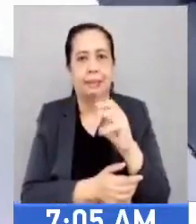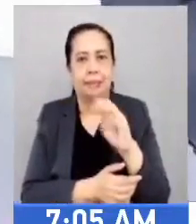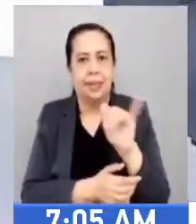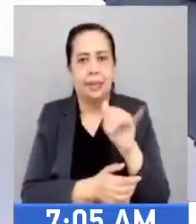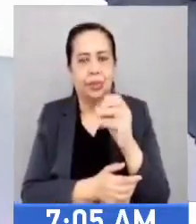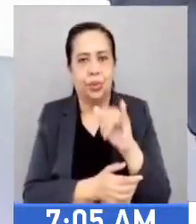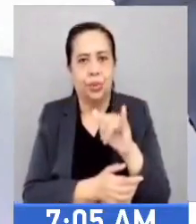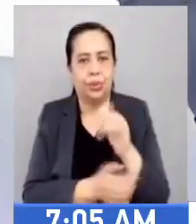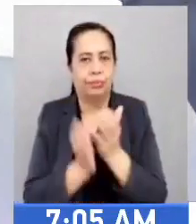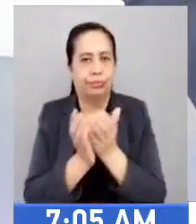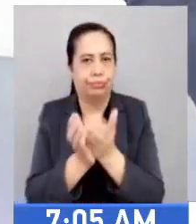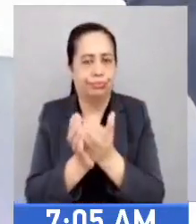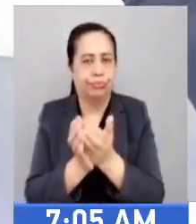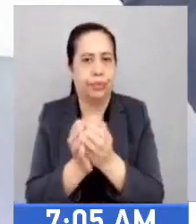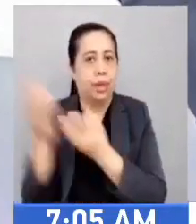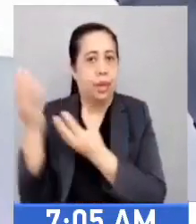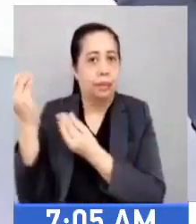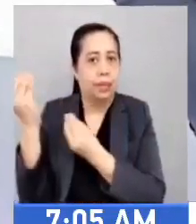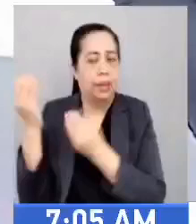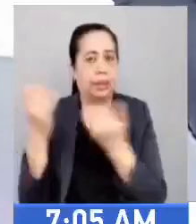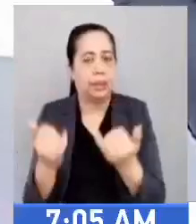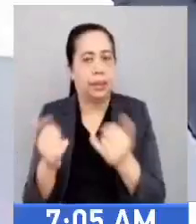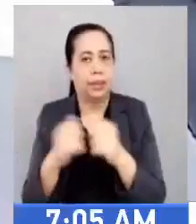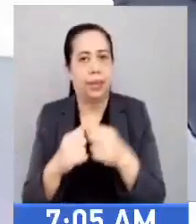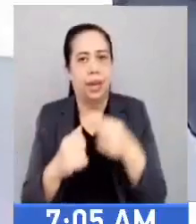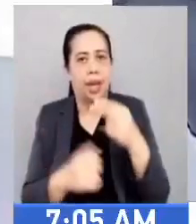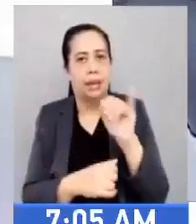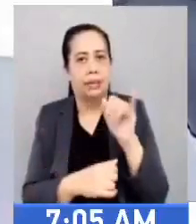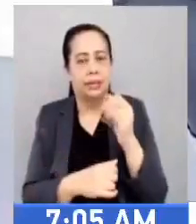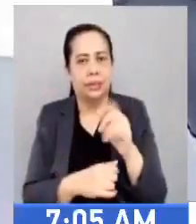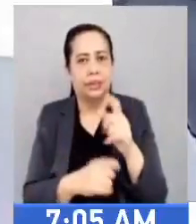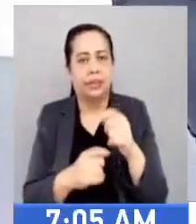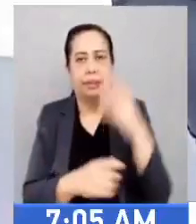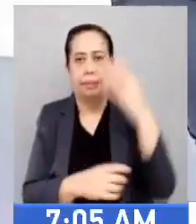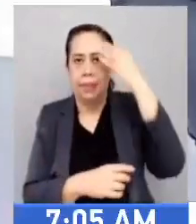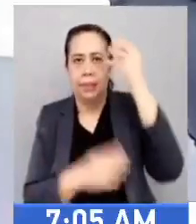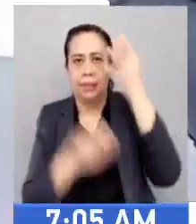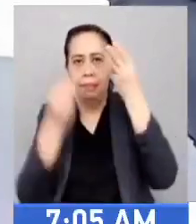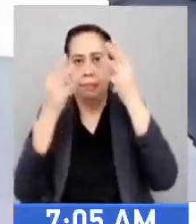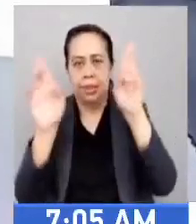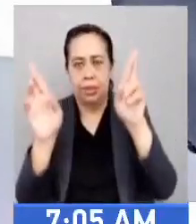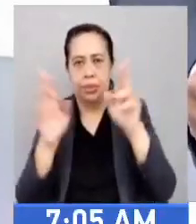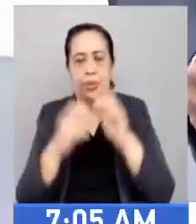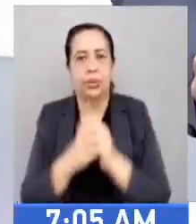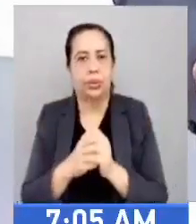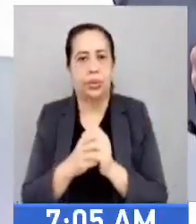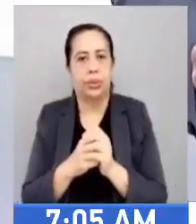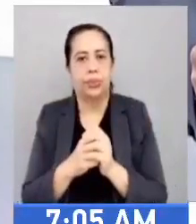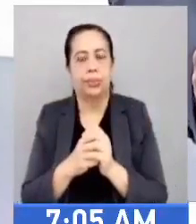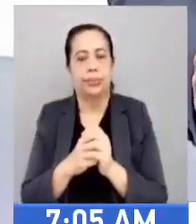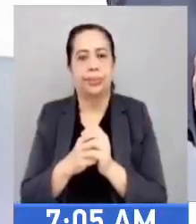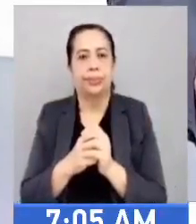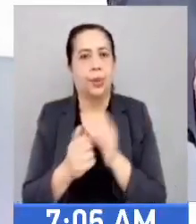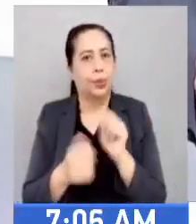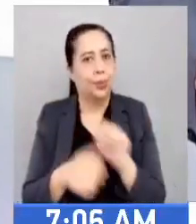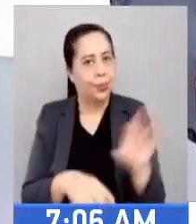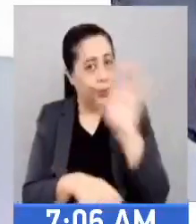update, makakapanayin po natin si Hadji, Muhtamad, Basilan Mayor, Arsina, Kahing-Nanoh. Magandang umaga po, Mayor.